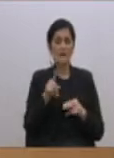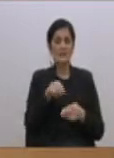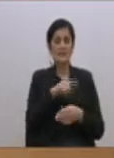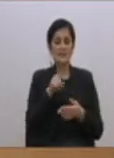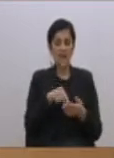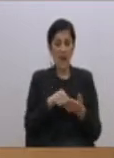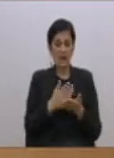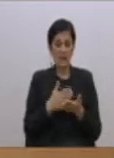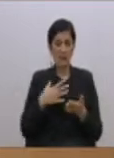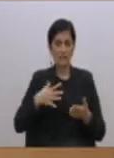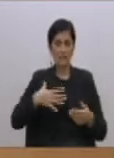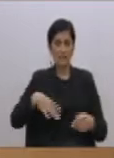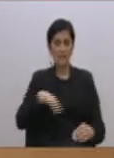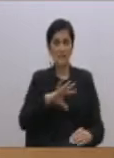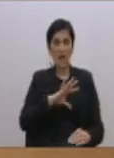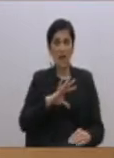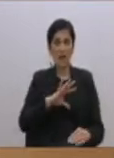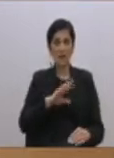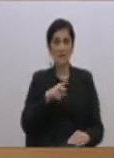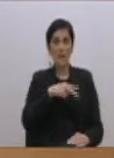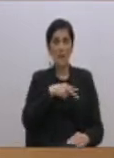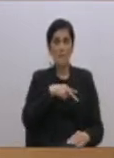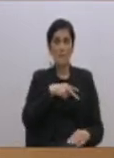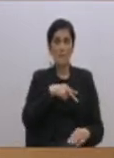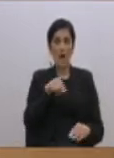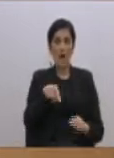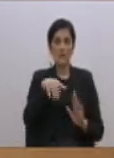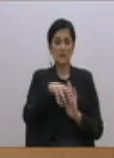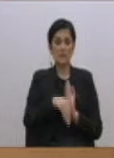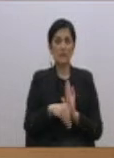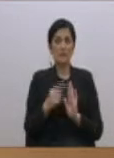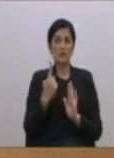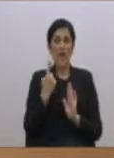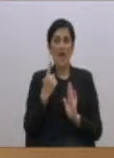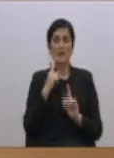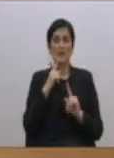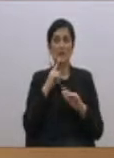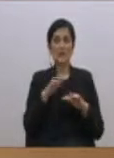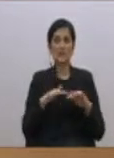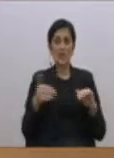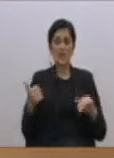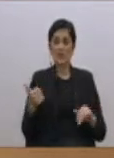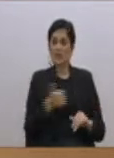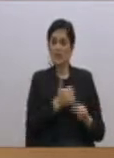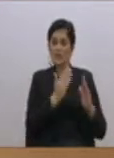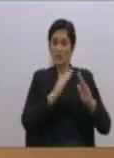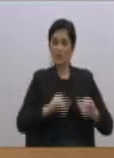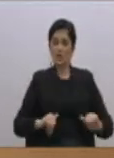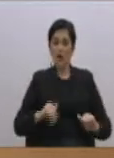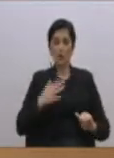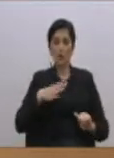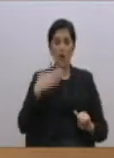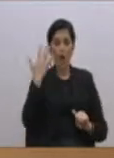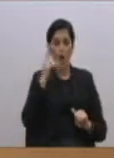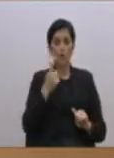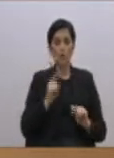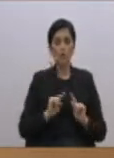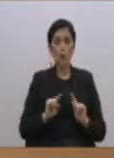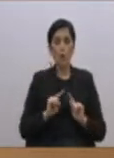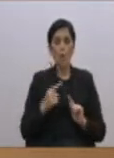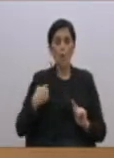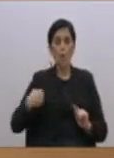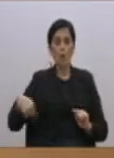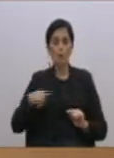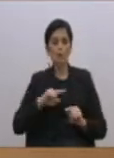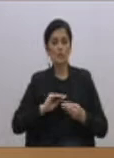რომელზეც საქართველოს პარლამენტში ერთი სასესიო კვირა ჩააგდო ქართულმა უცნობებმა, იმიტომ რომ ოპოზიცია ცდილობდით